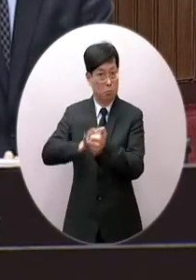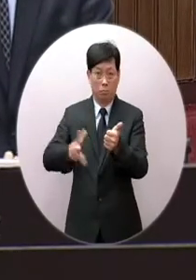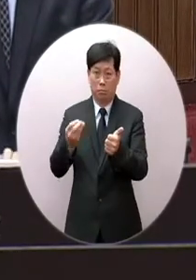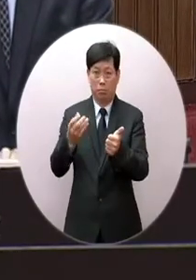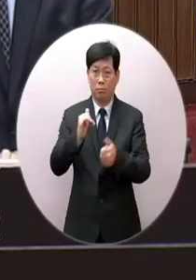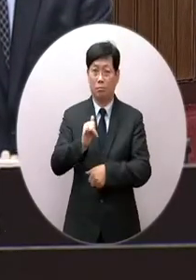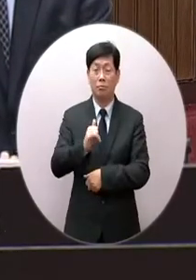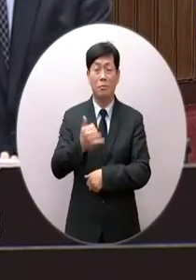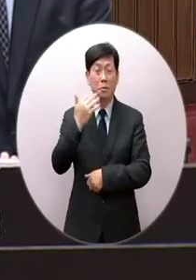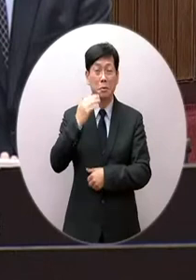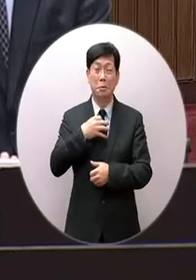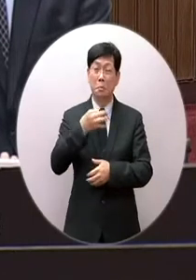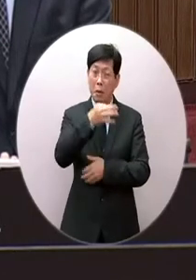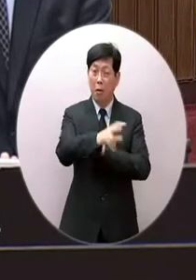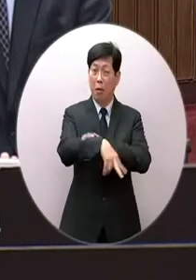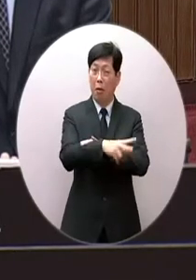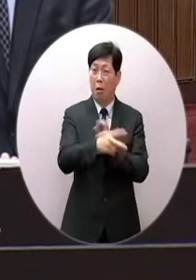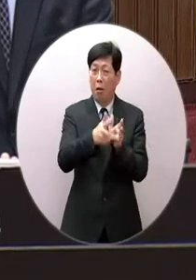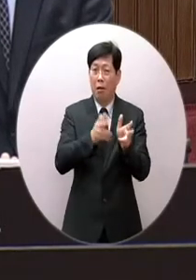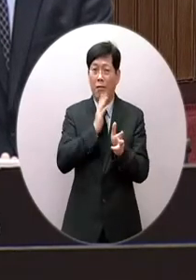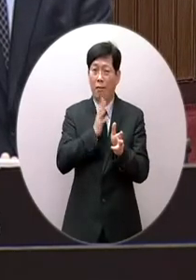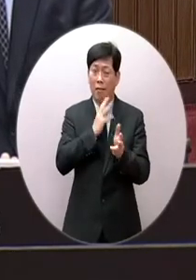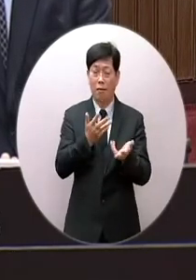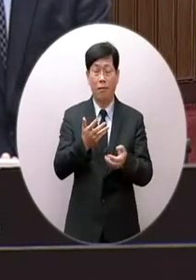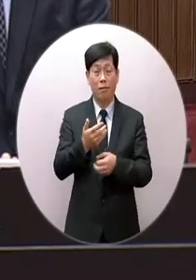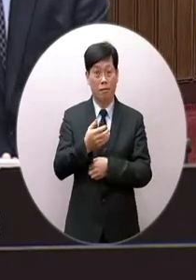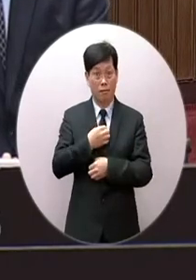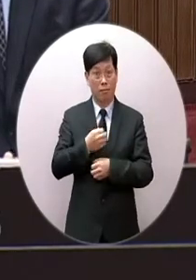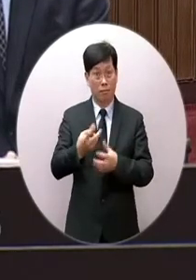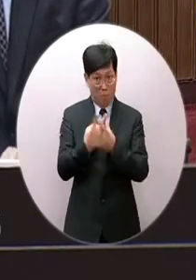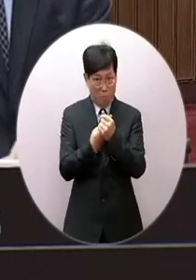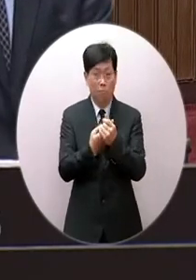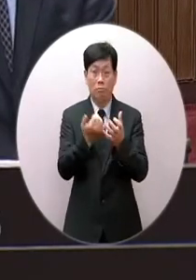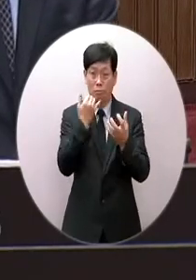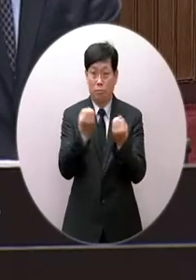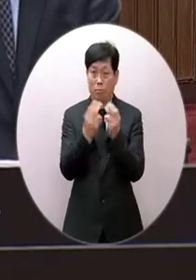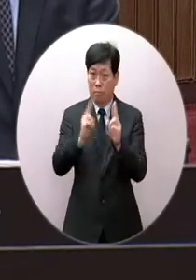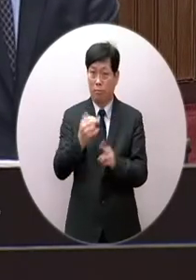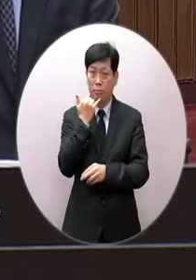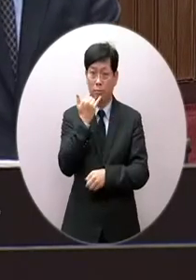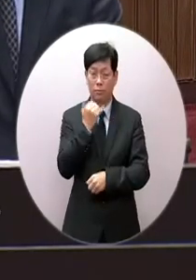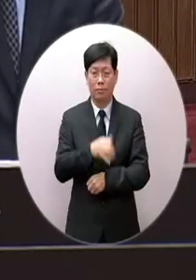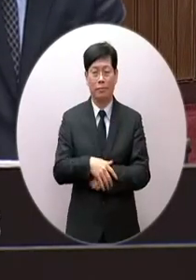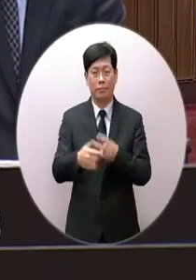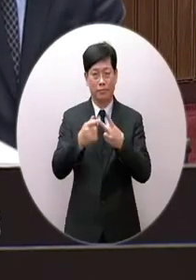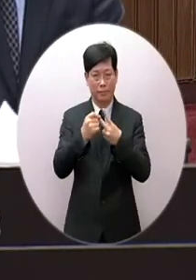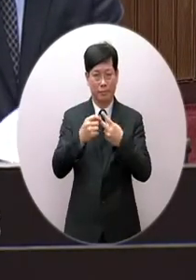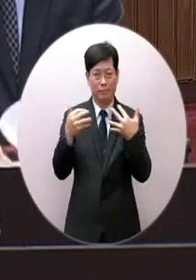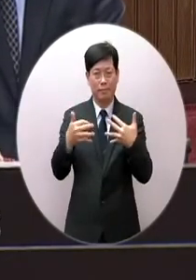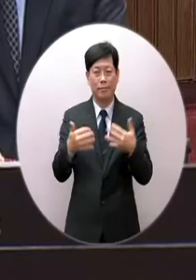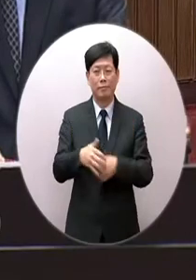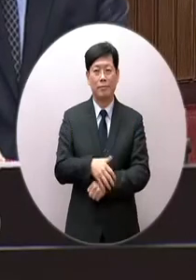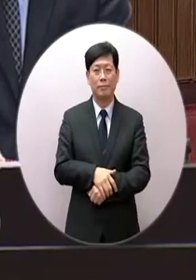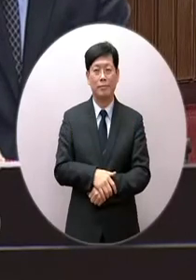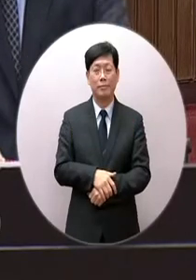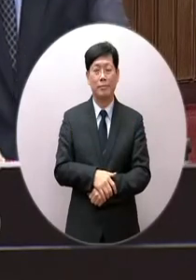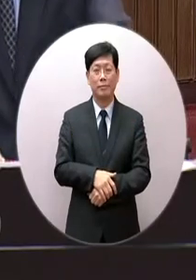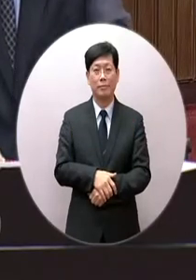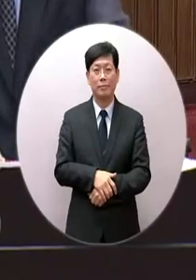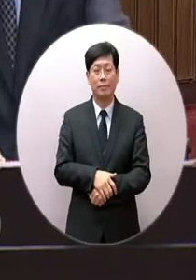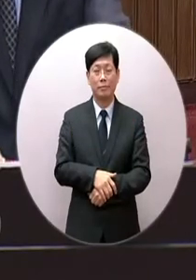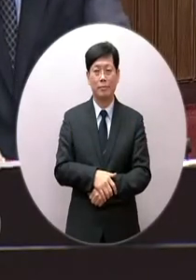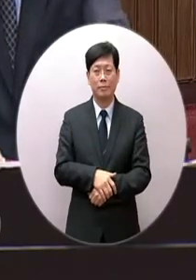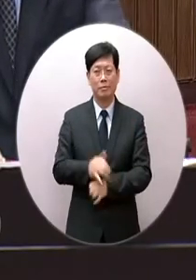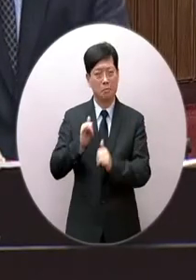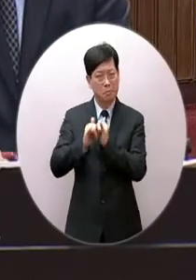响，要不然你要买那个核市的空厂干嘛？就你要买的当然是希望能够发电啊。好，另外一个问题，其实大